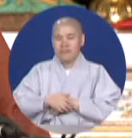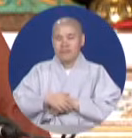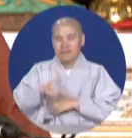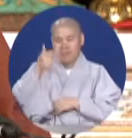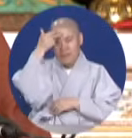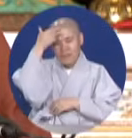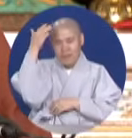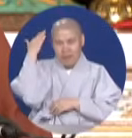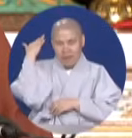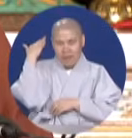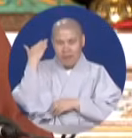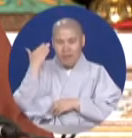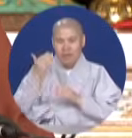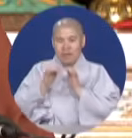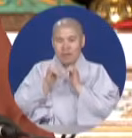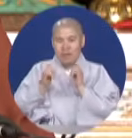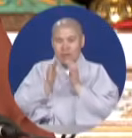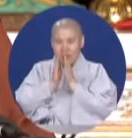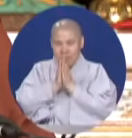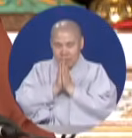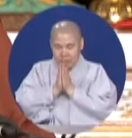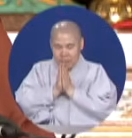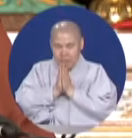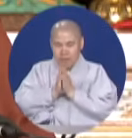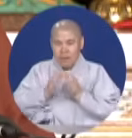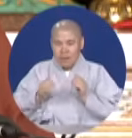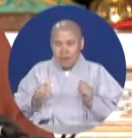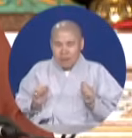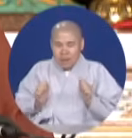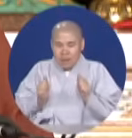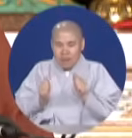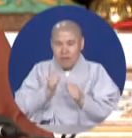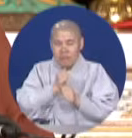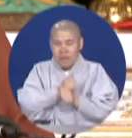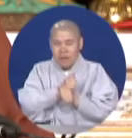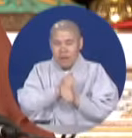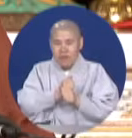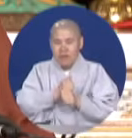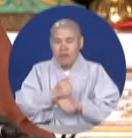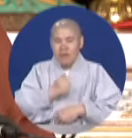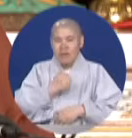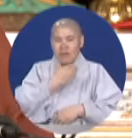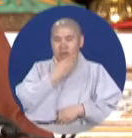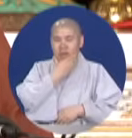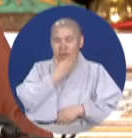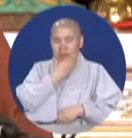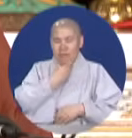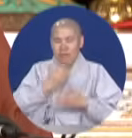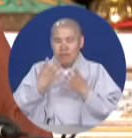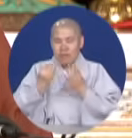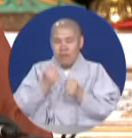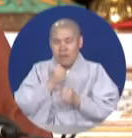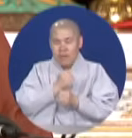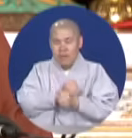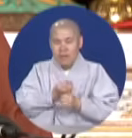옛날 분들은 기도는 열심히 하시고 복 많이 주셨는데